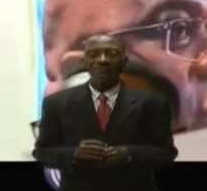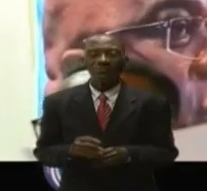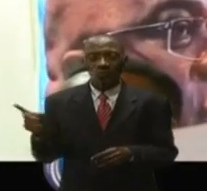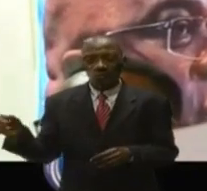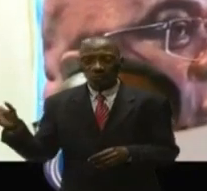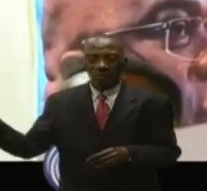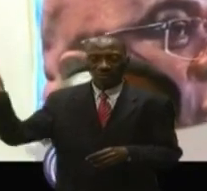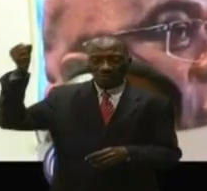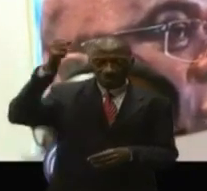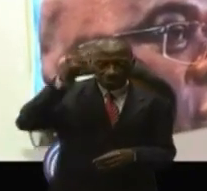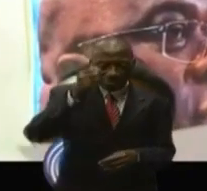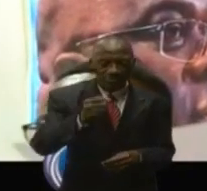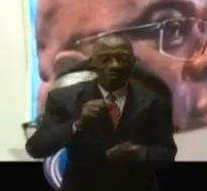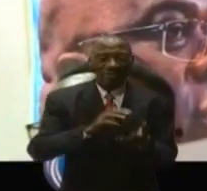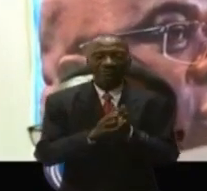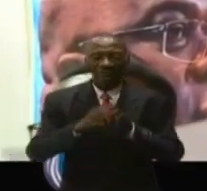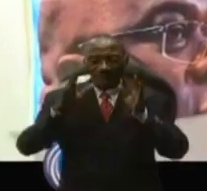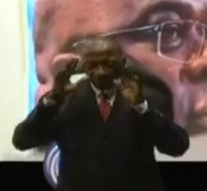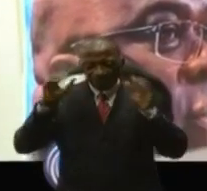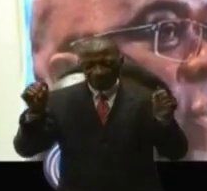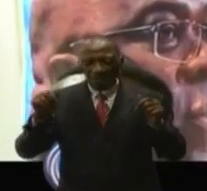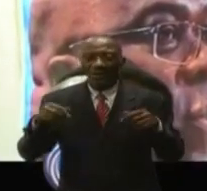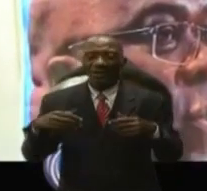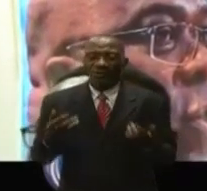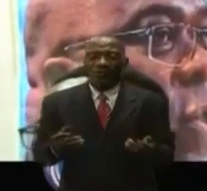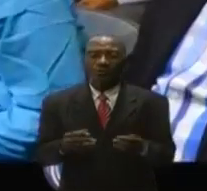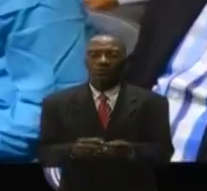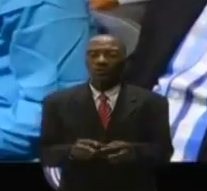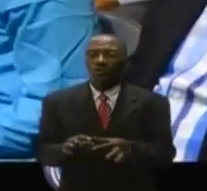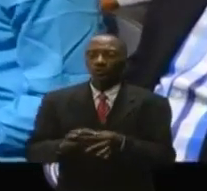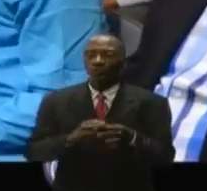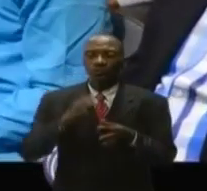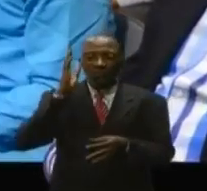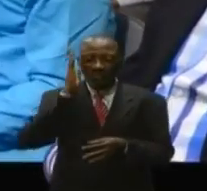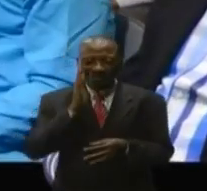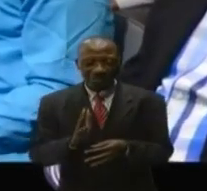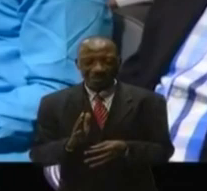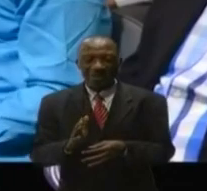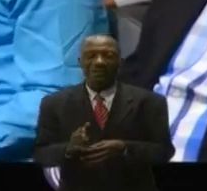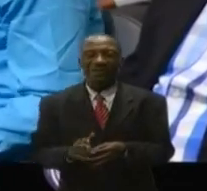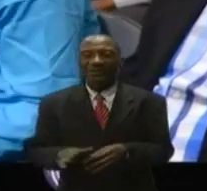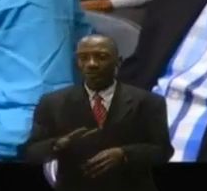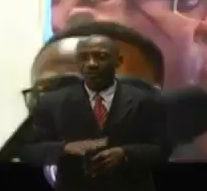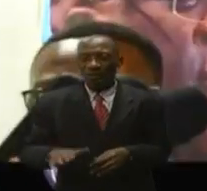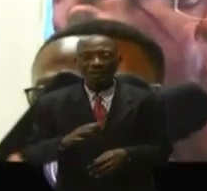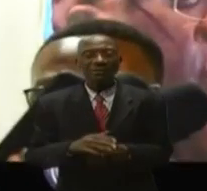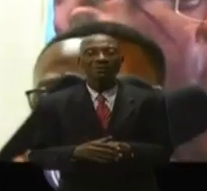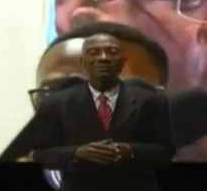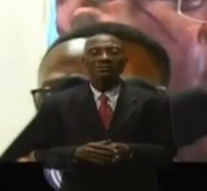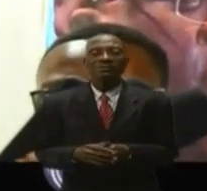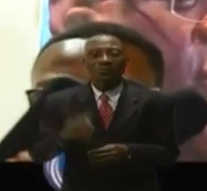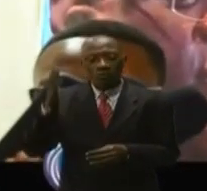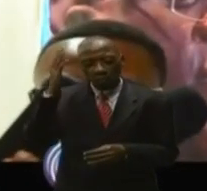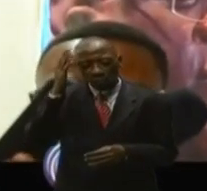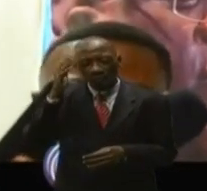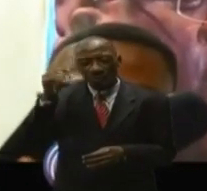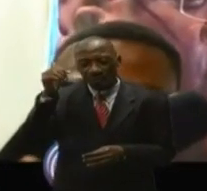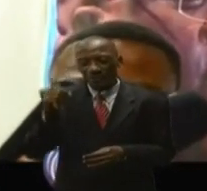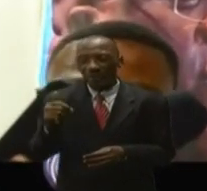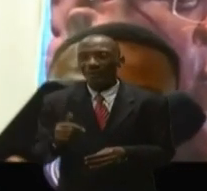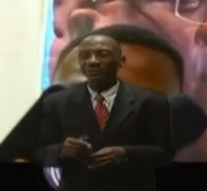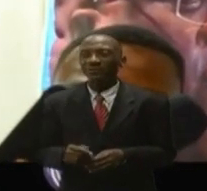son président, Jean-Claude Mouena Wamouena, qui l'a déclaré devant la presse. Nous, membres du parti